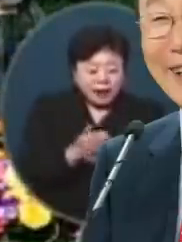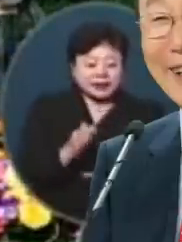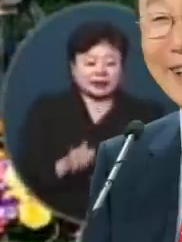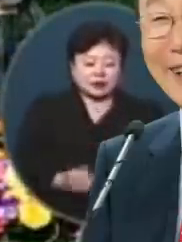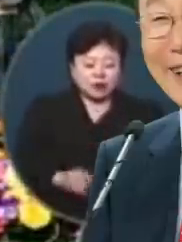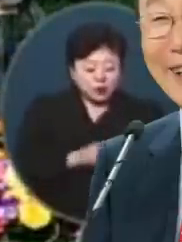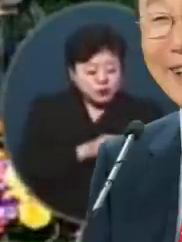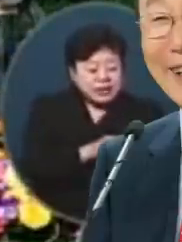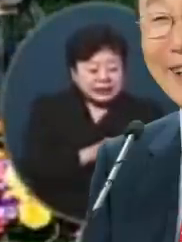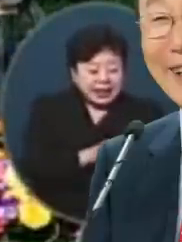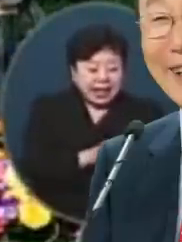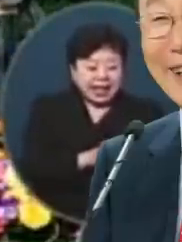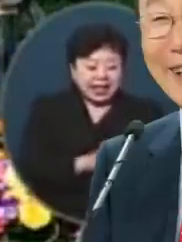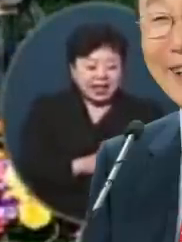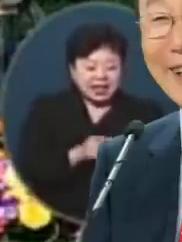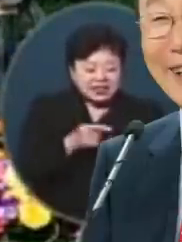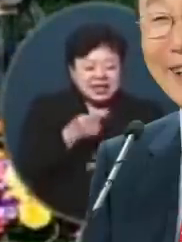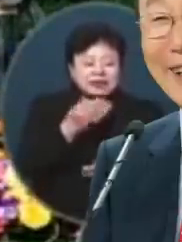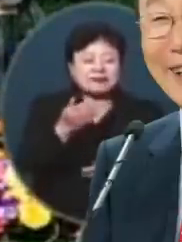얻는다는 것입니다